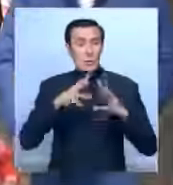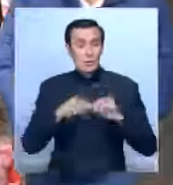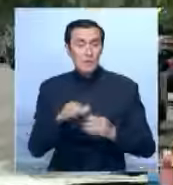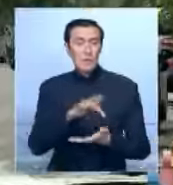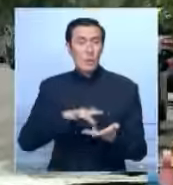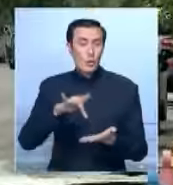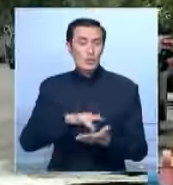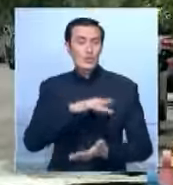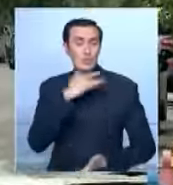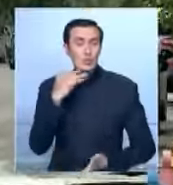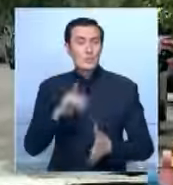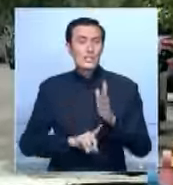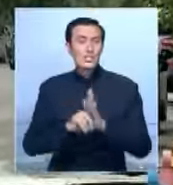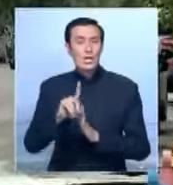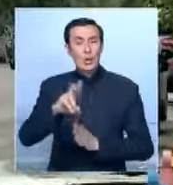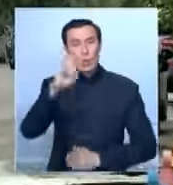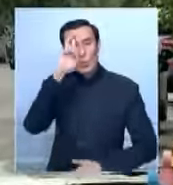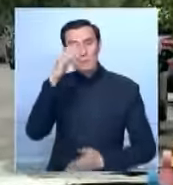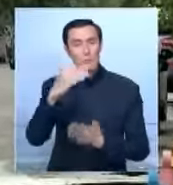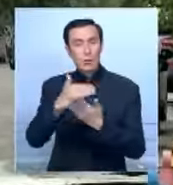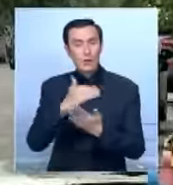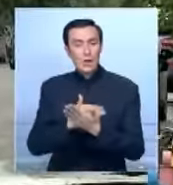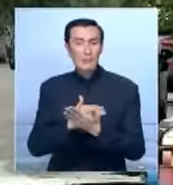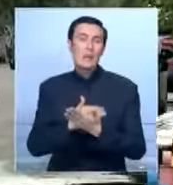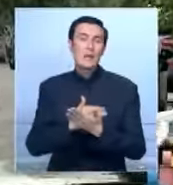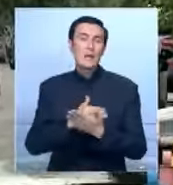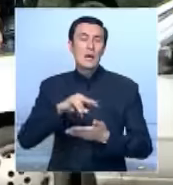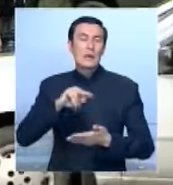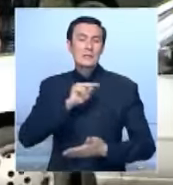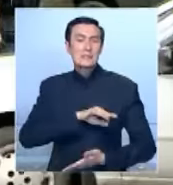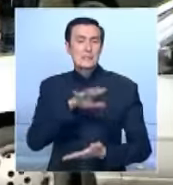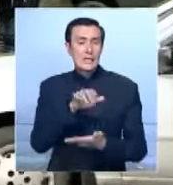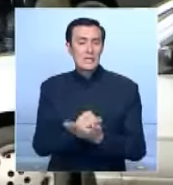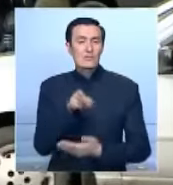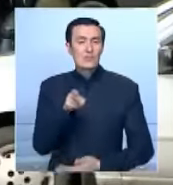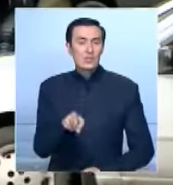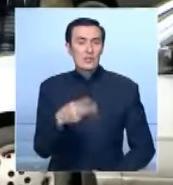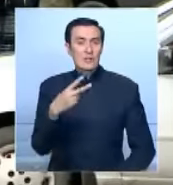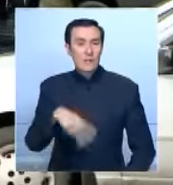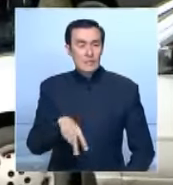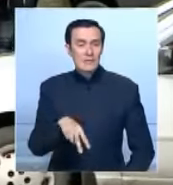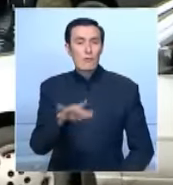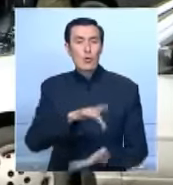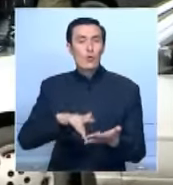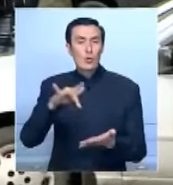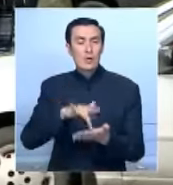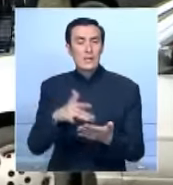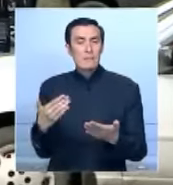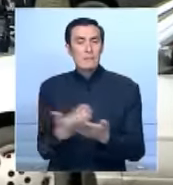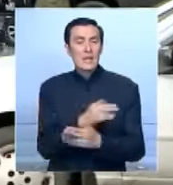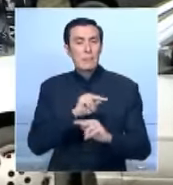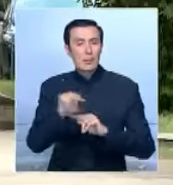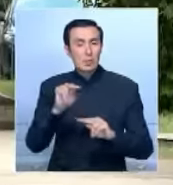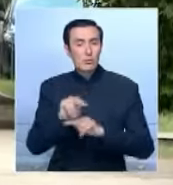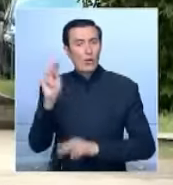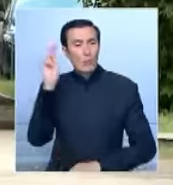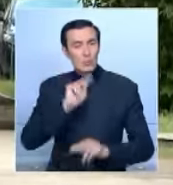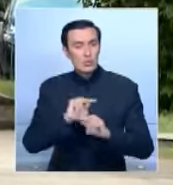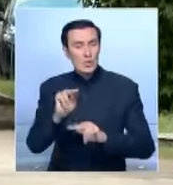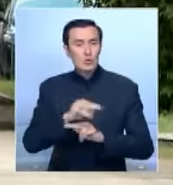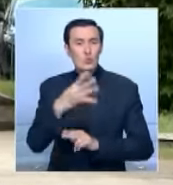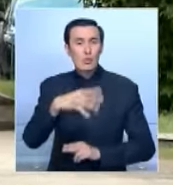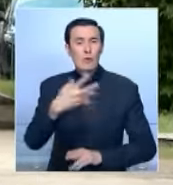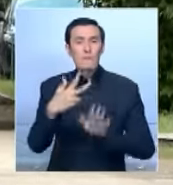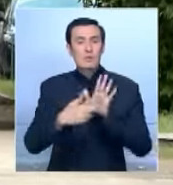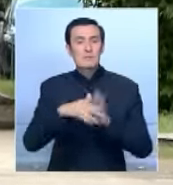много. Всего с начала реализации государственной программы «Дорожная карта занятости 2020» в городе переподготовку и обучение по